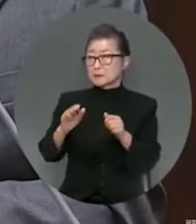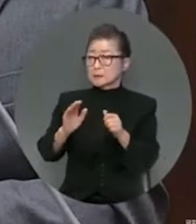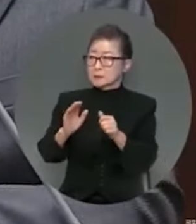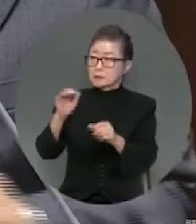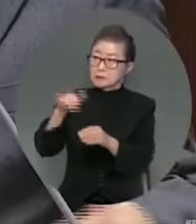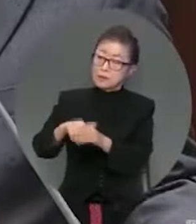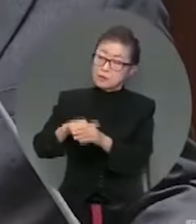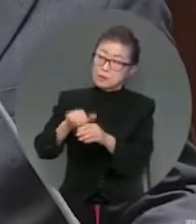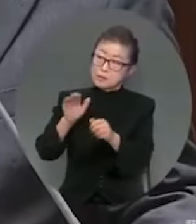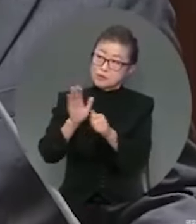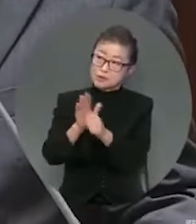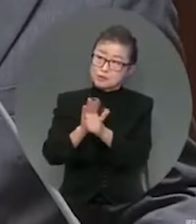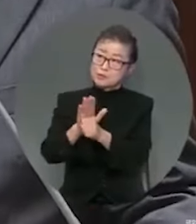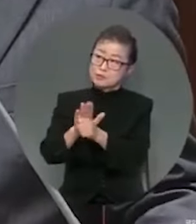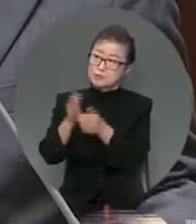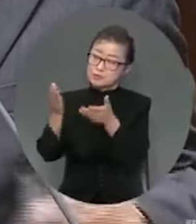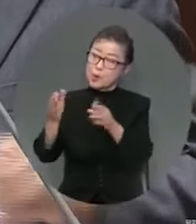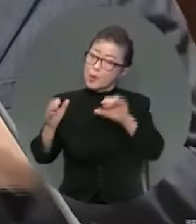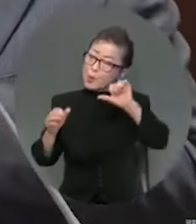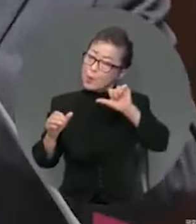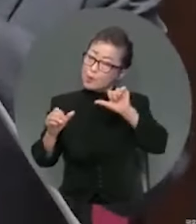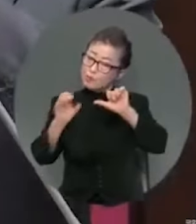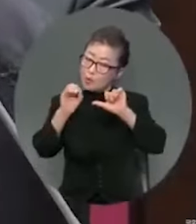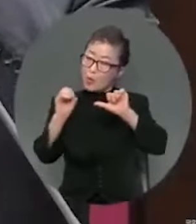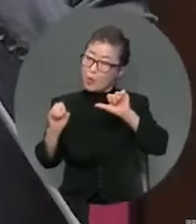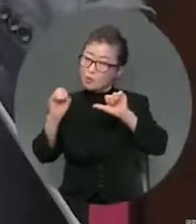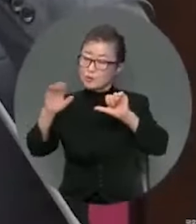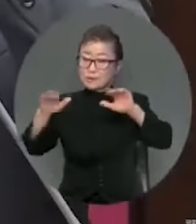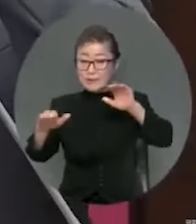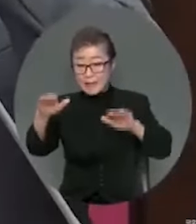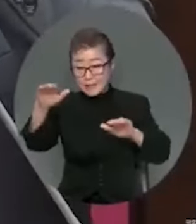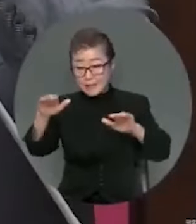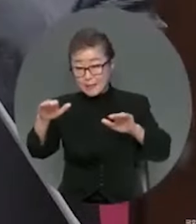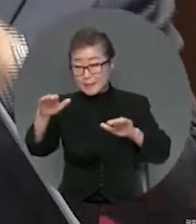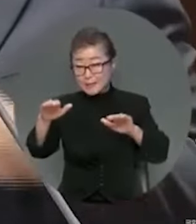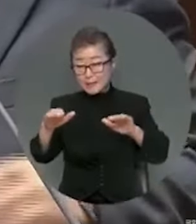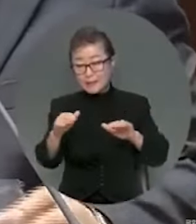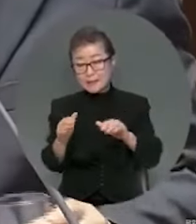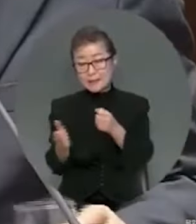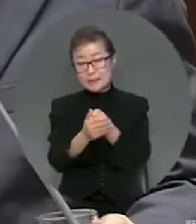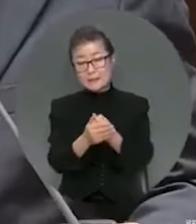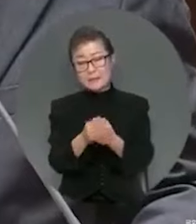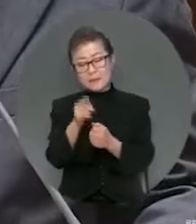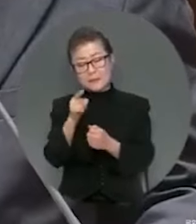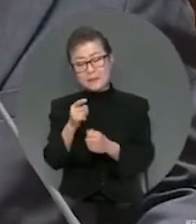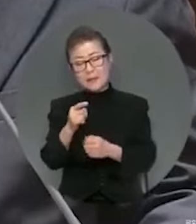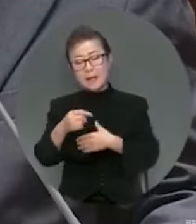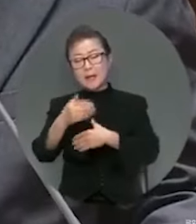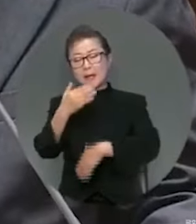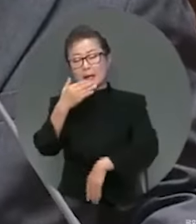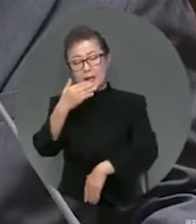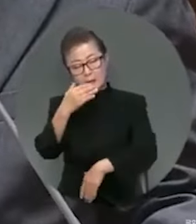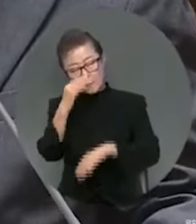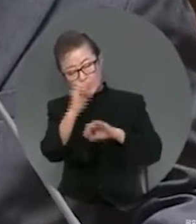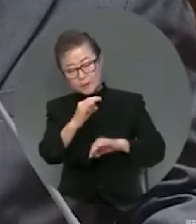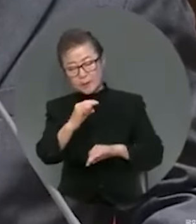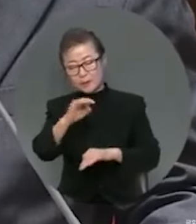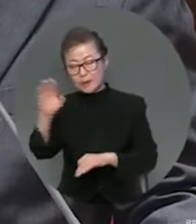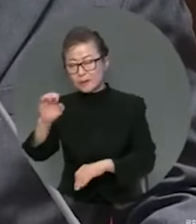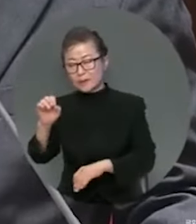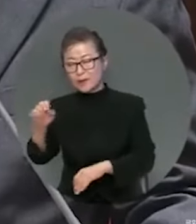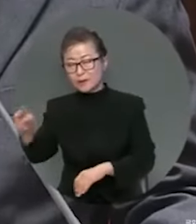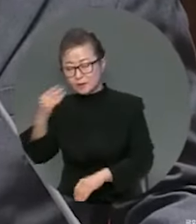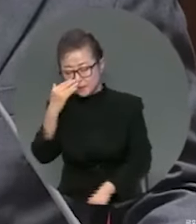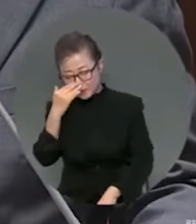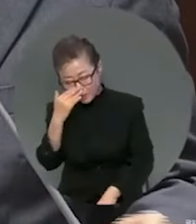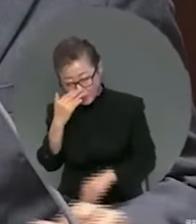한 5% 정도 차이 아닙니까? 그렇기 예. 때문에 거기에 대한 겸허한 마음 때문에 아직